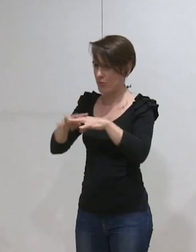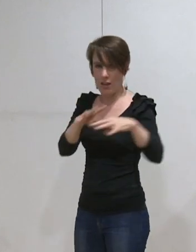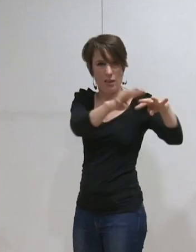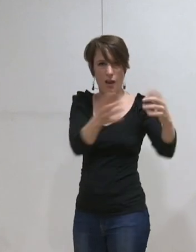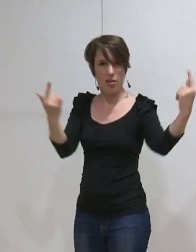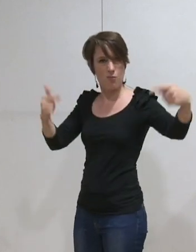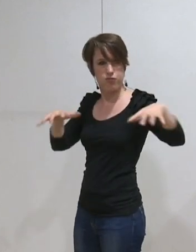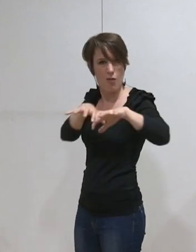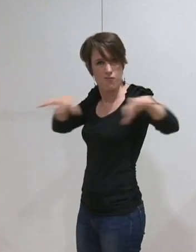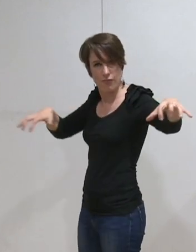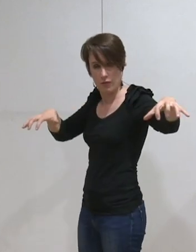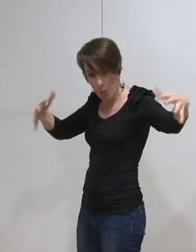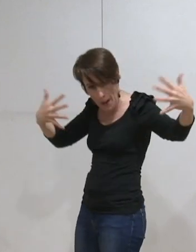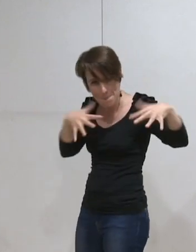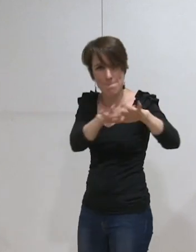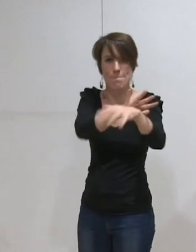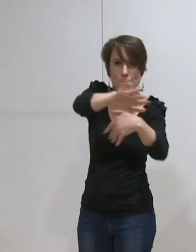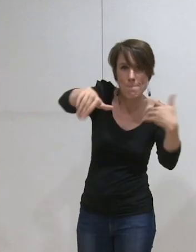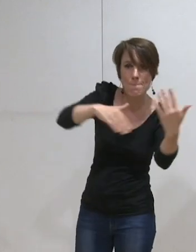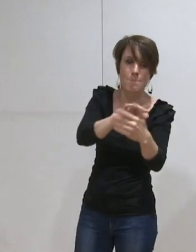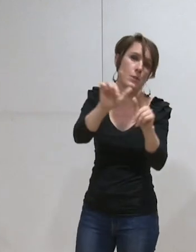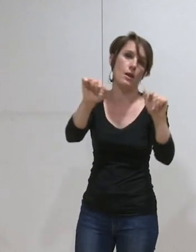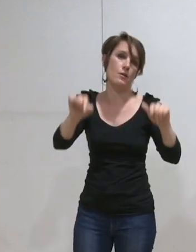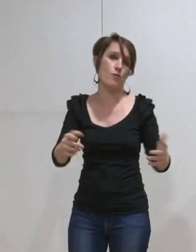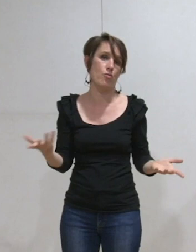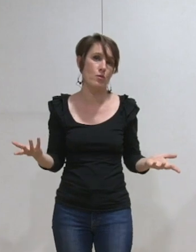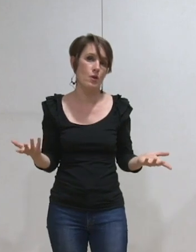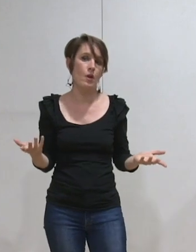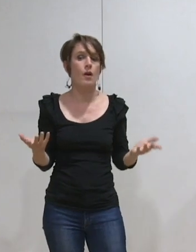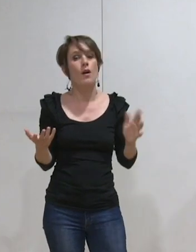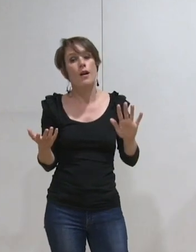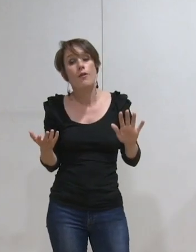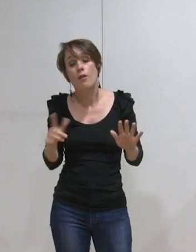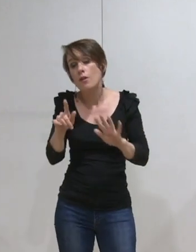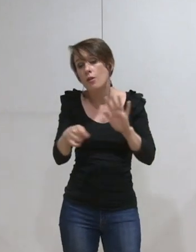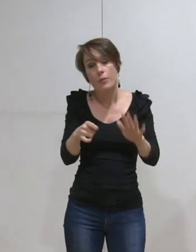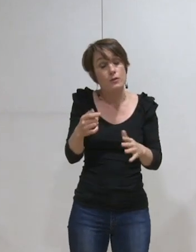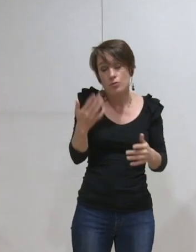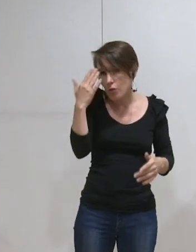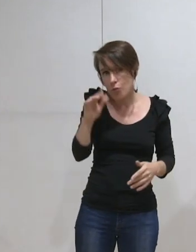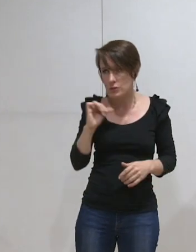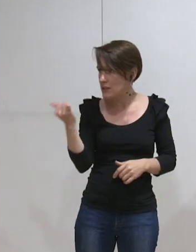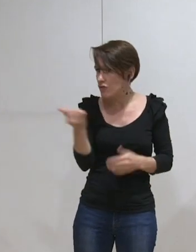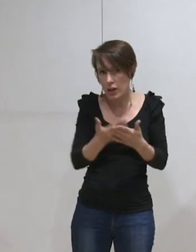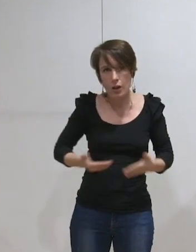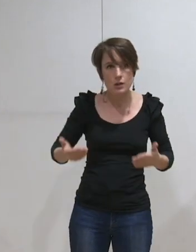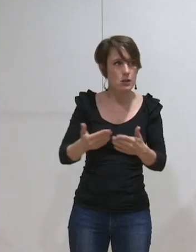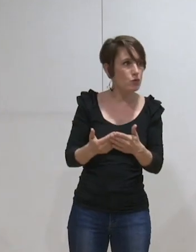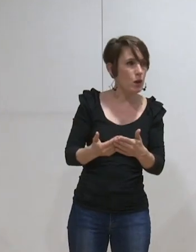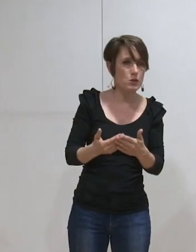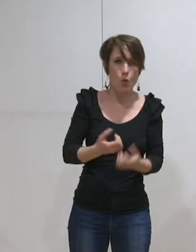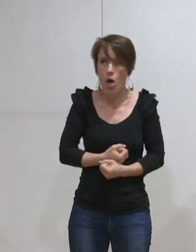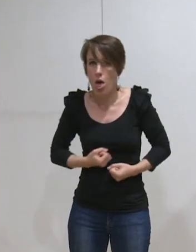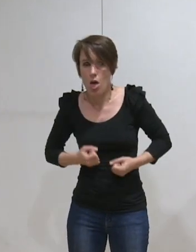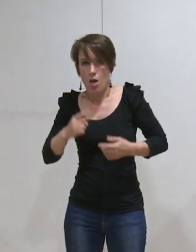a derrière un petit peu de mal à caractériser au-delà de la diversité des situations de précarité économique ou pas mais donc